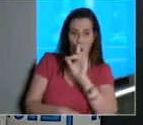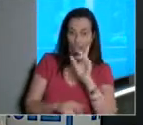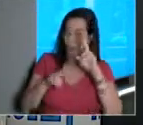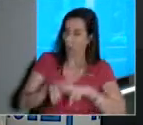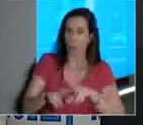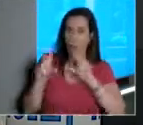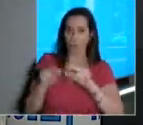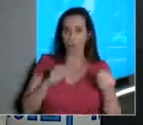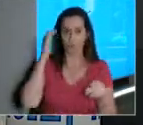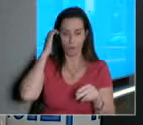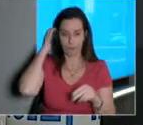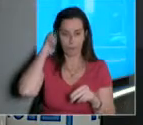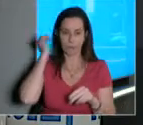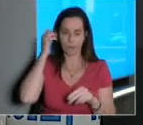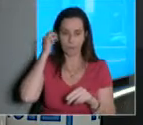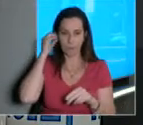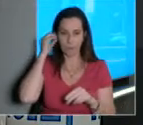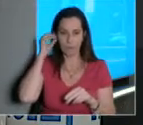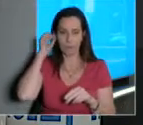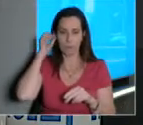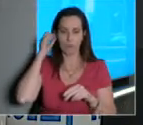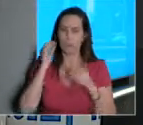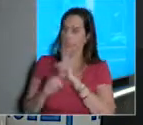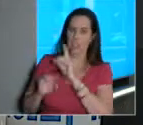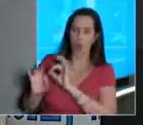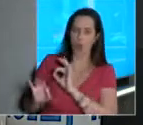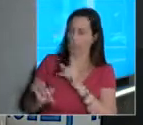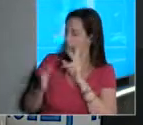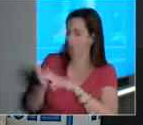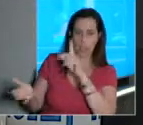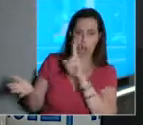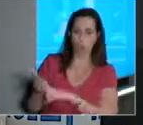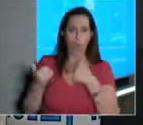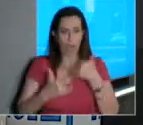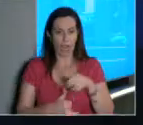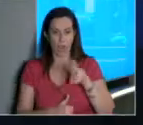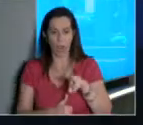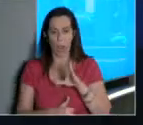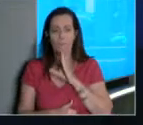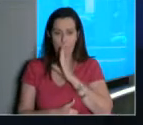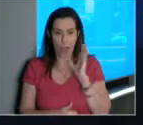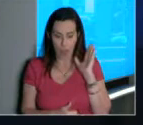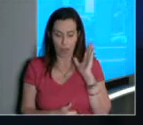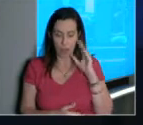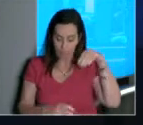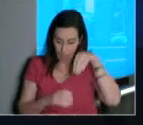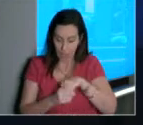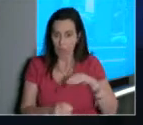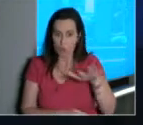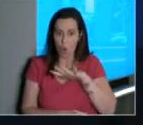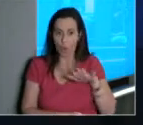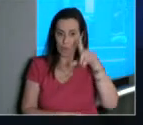בואי, יש לי לענות לך על הכל. ולא שמאלה. לא, זה לא ככה, זה ממש לא ככה. רגע, זה לא נכון מה שאת אומרת. כרגע יש לך פצצת אטום בלב